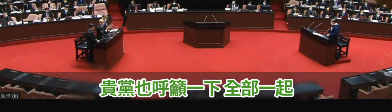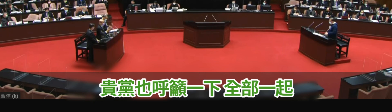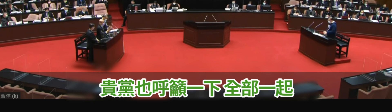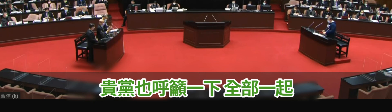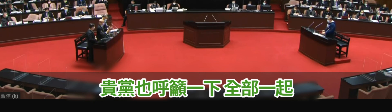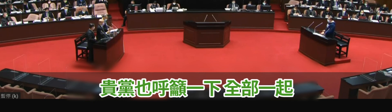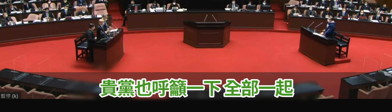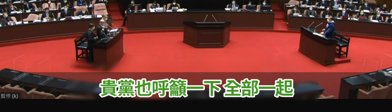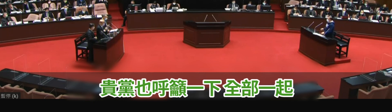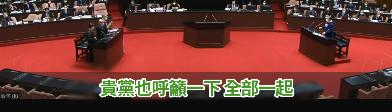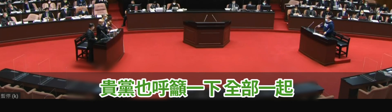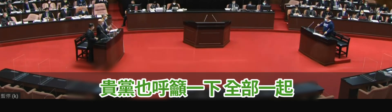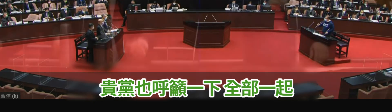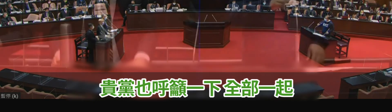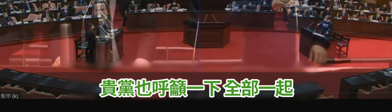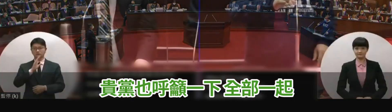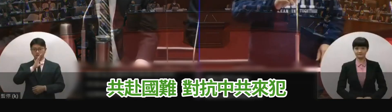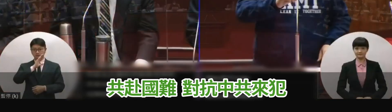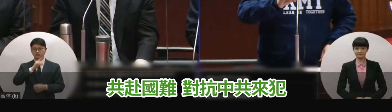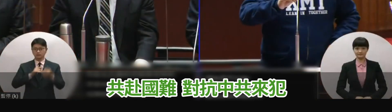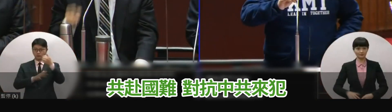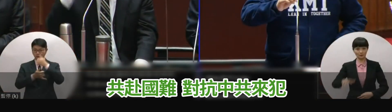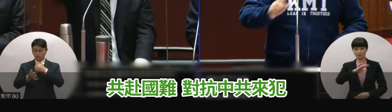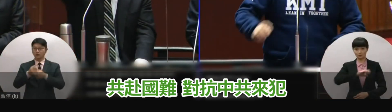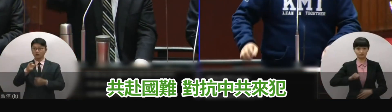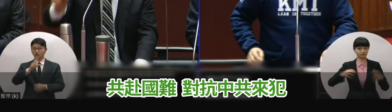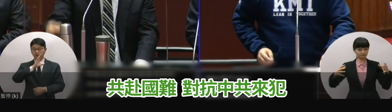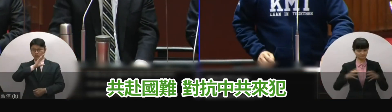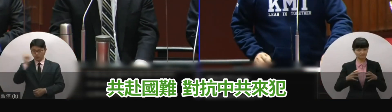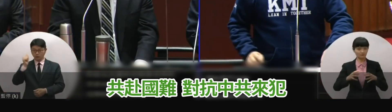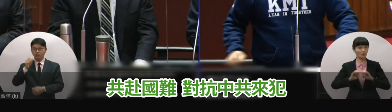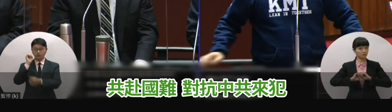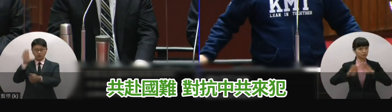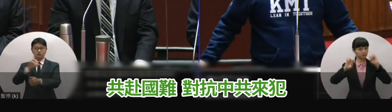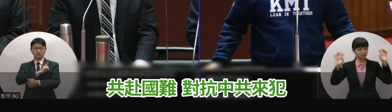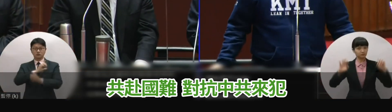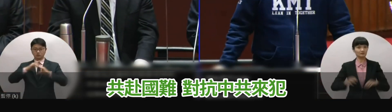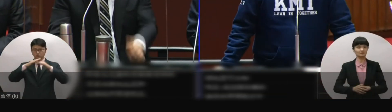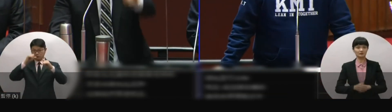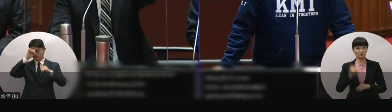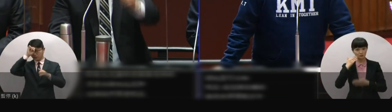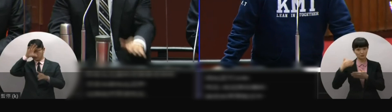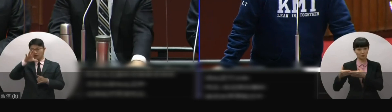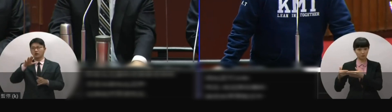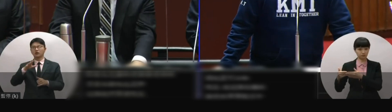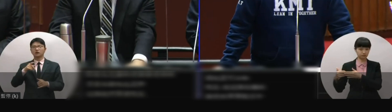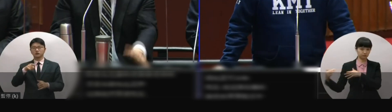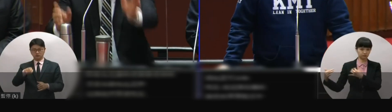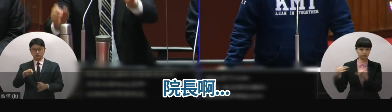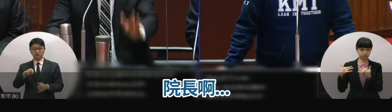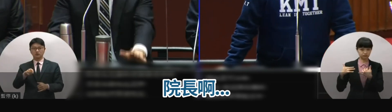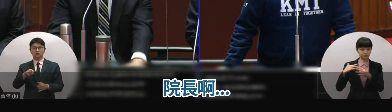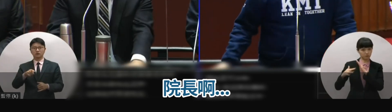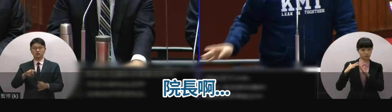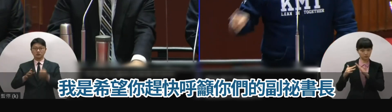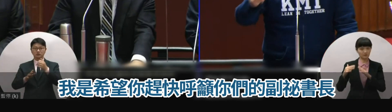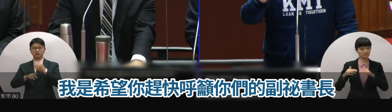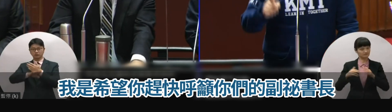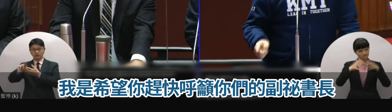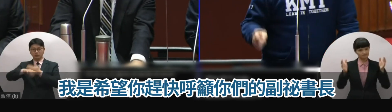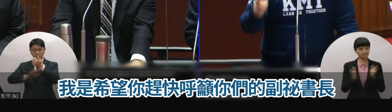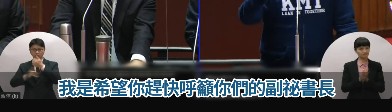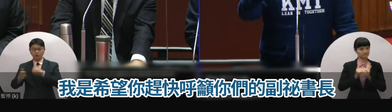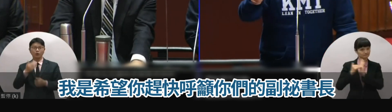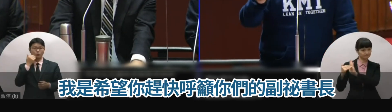党也呼吁一下，全部一起共赴国难，对抗中共来犯，啊，我们举国 院长啊，我是